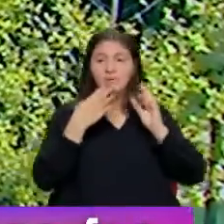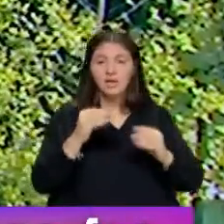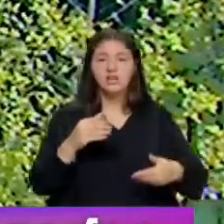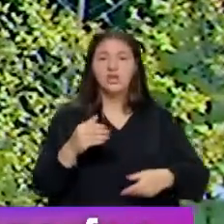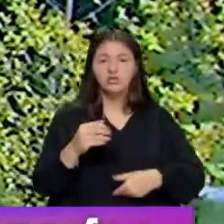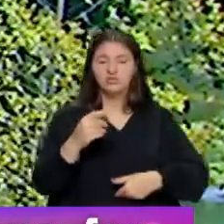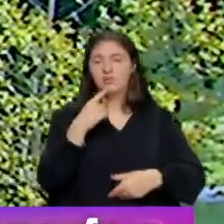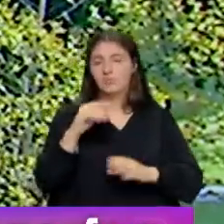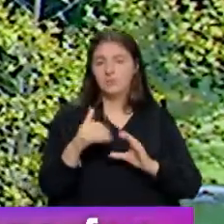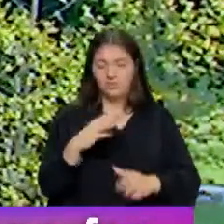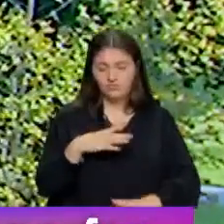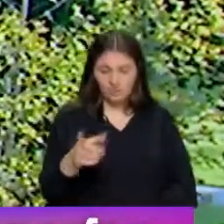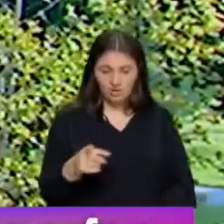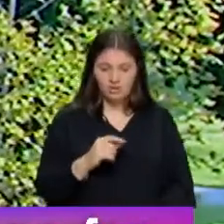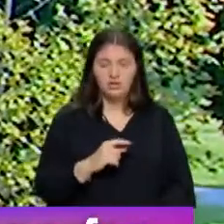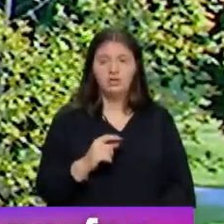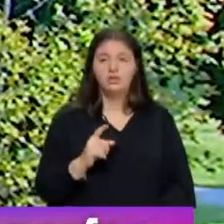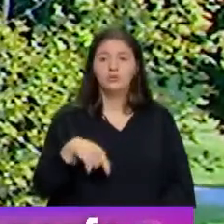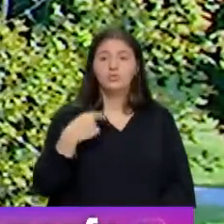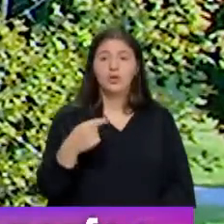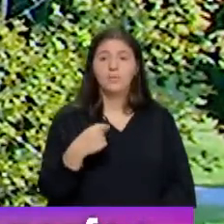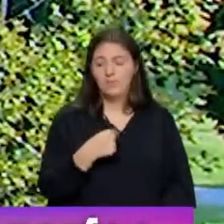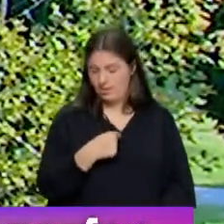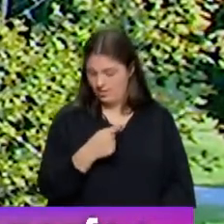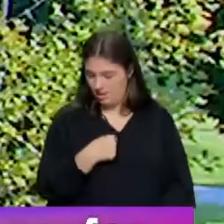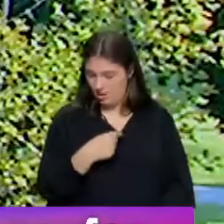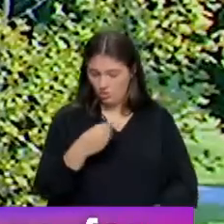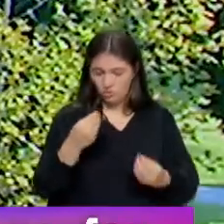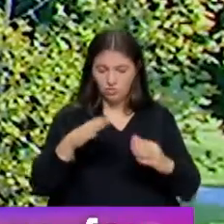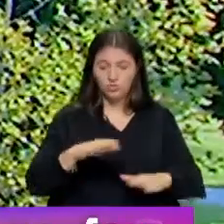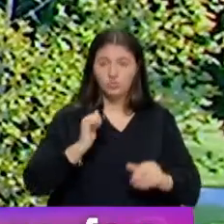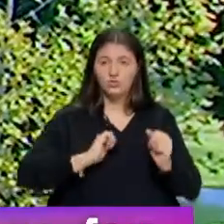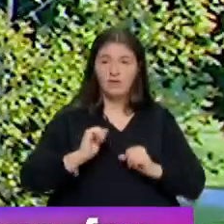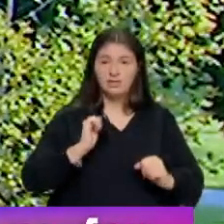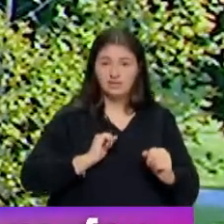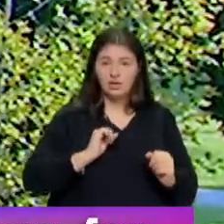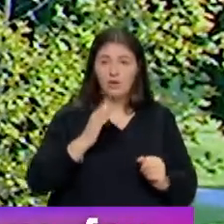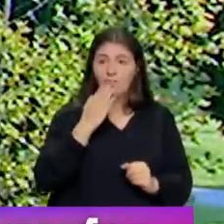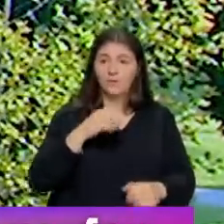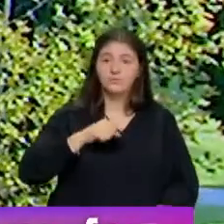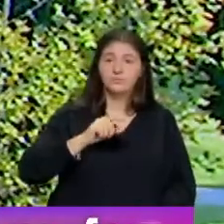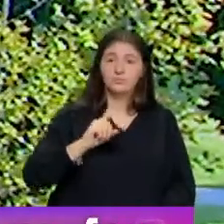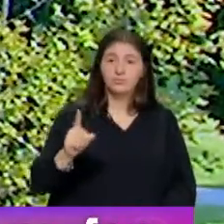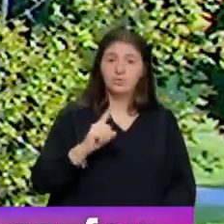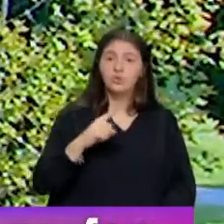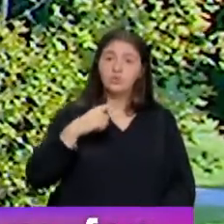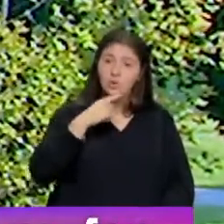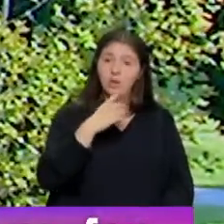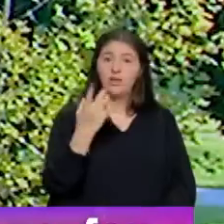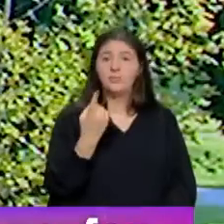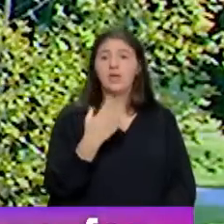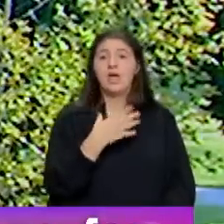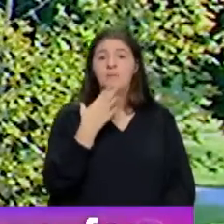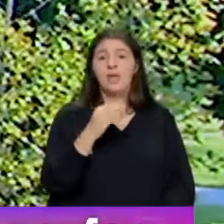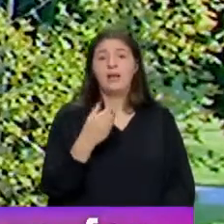açız diye bir mesaj sonra ben de çocuğu üniversitede çocuğun üniversitede okutmaya zorlanan bir